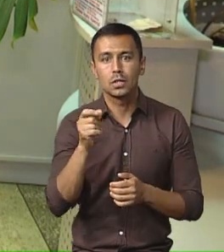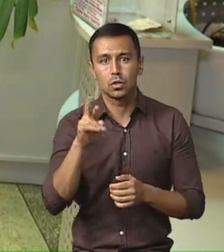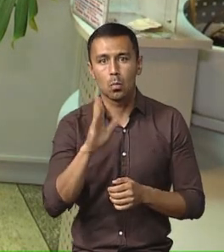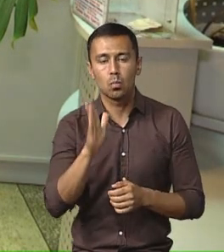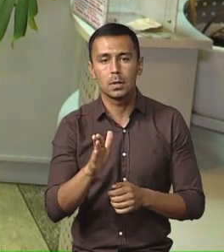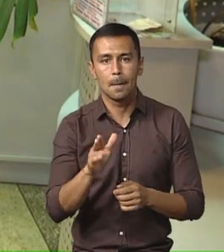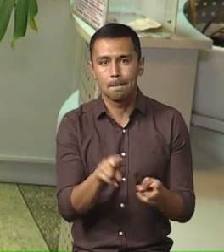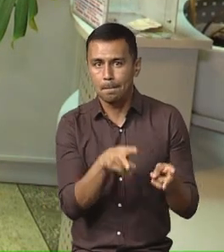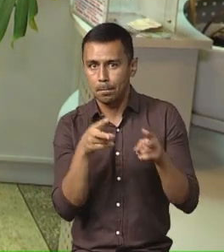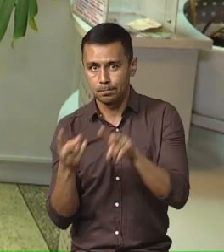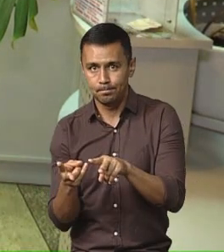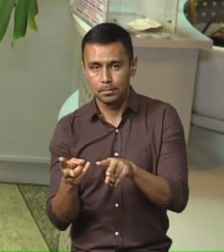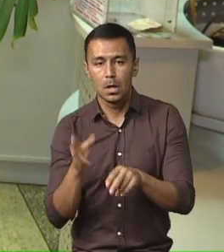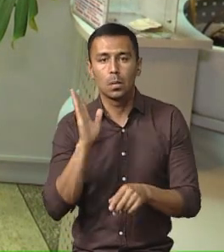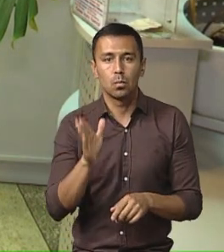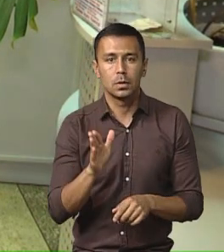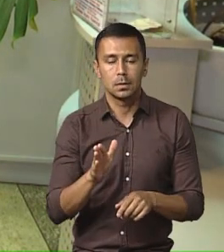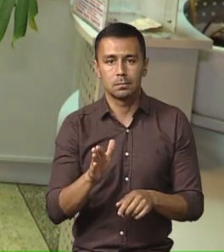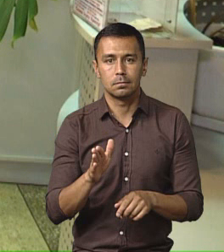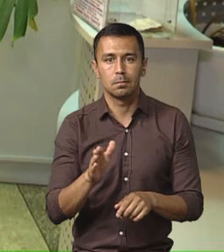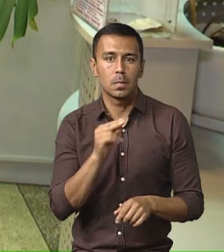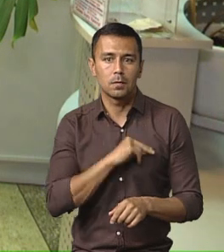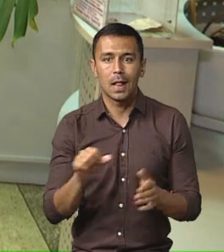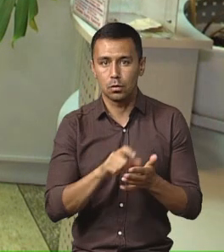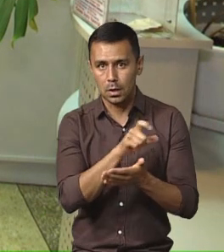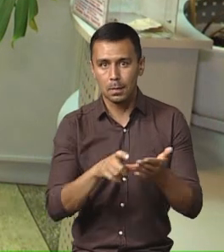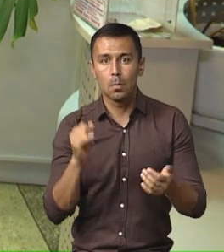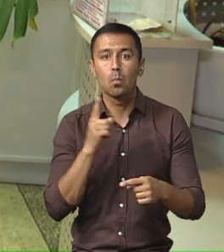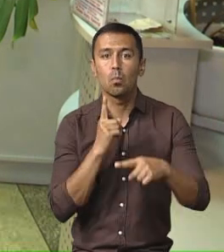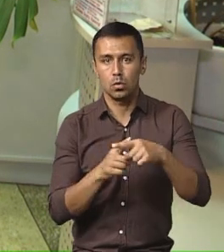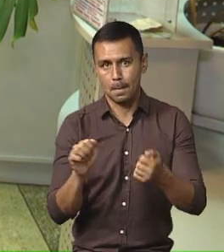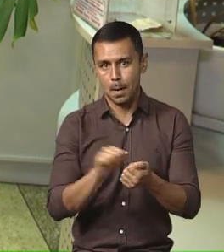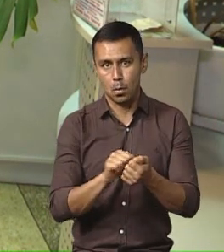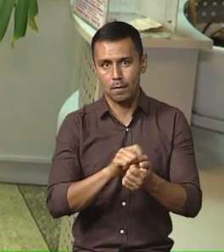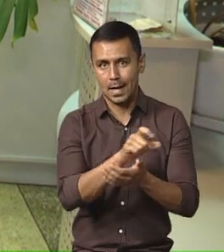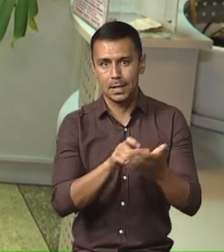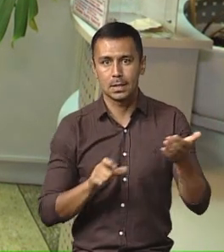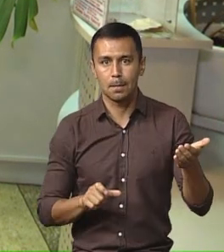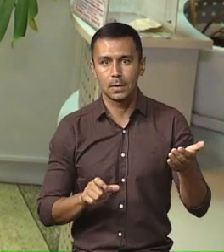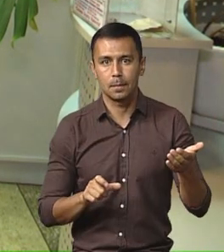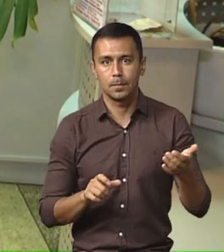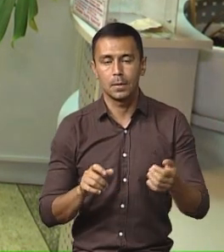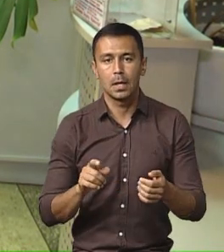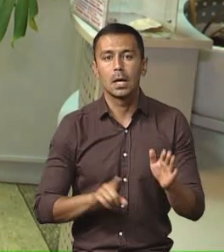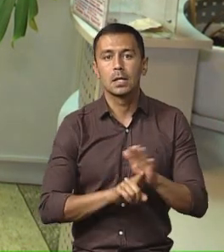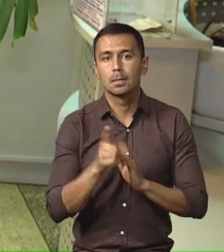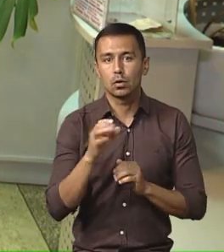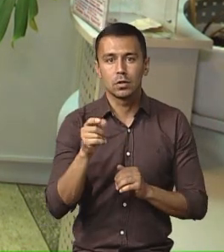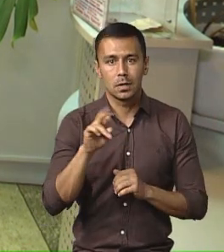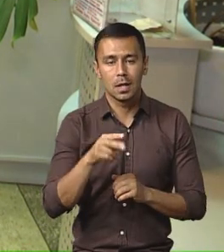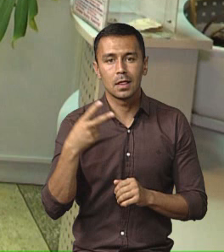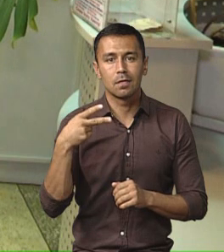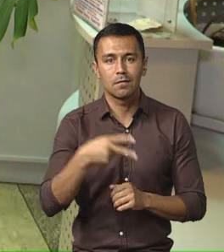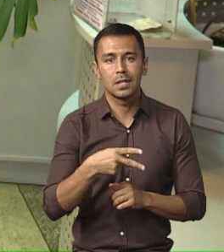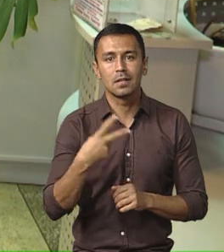буде перехідний період. Тобто буде діяти і електронний рецепт, і паперовий рецепт. З 1 січня